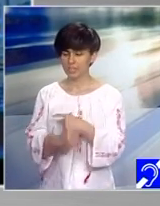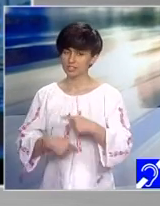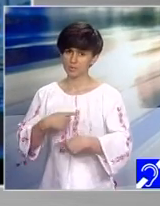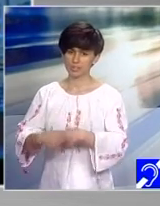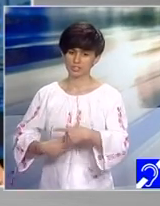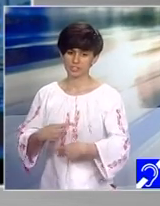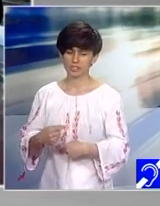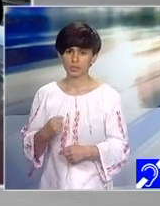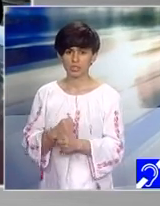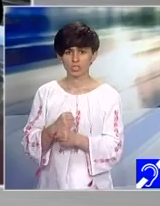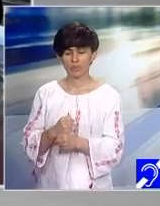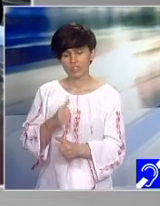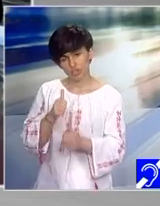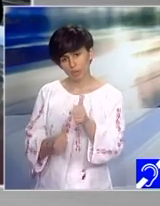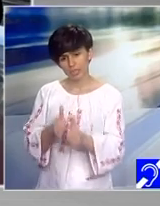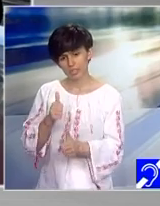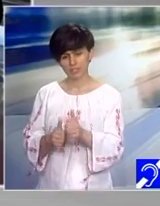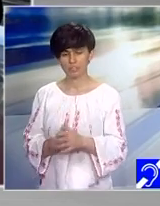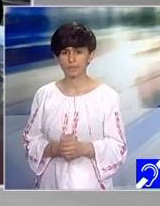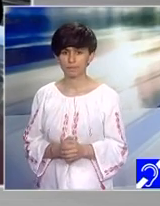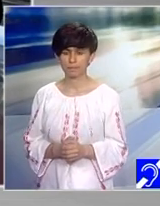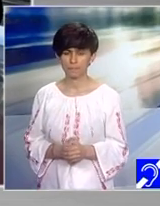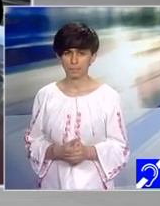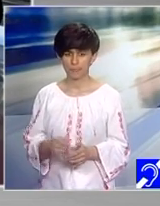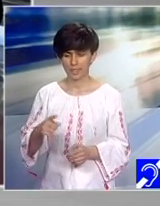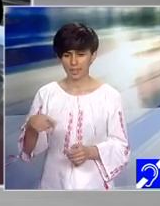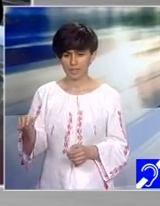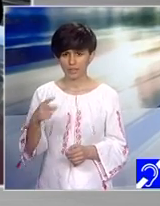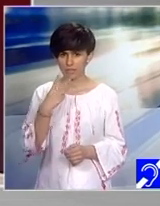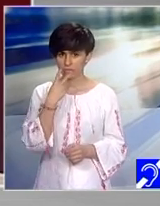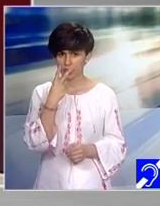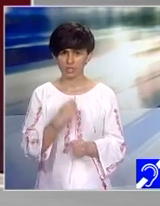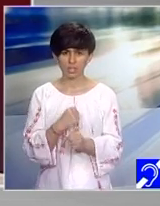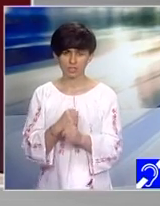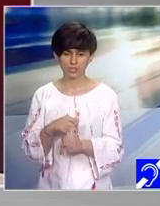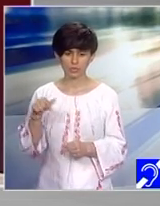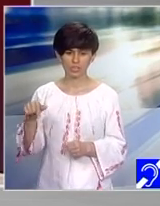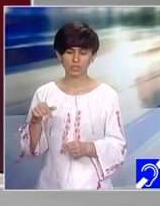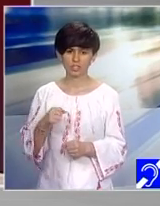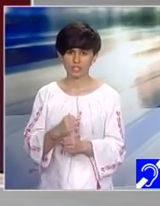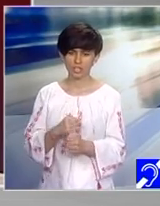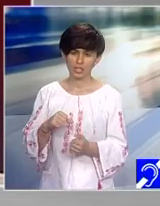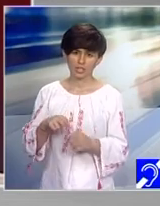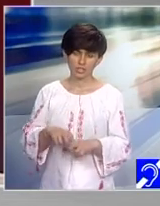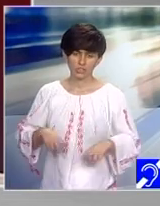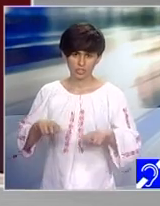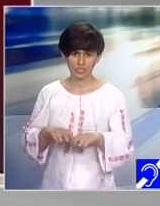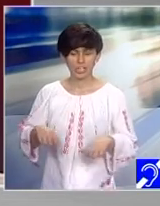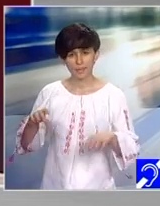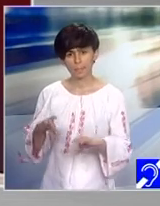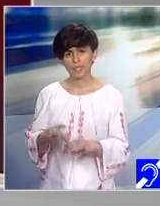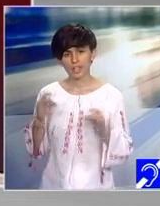mai competitiv. Bun. Ați realizat această cercetare, ați identificat problemele,